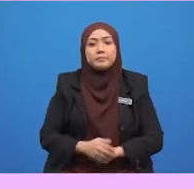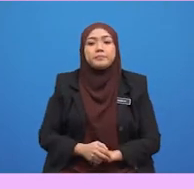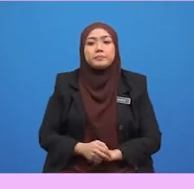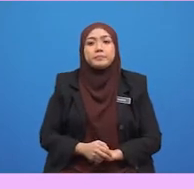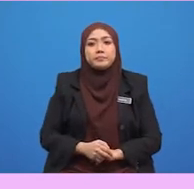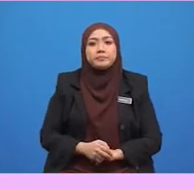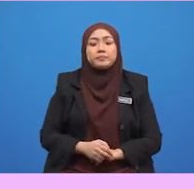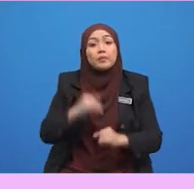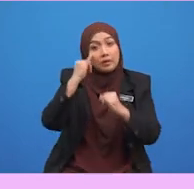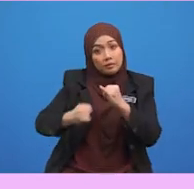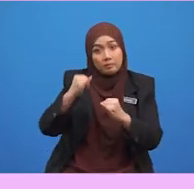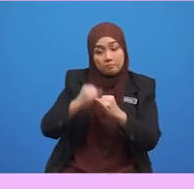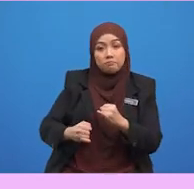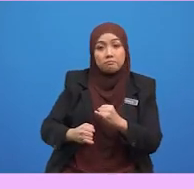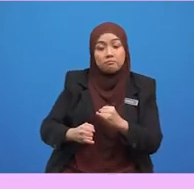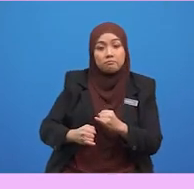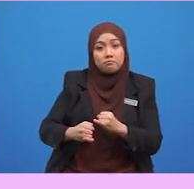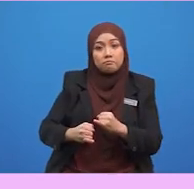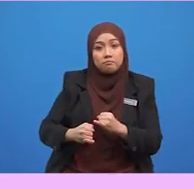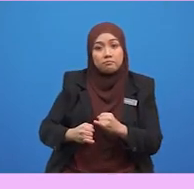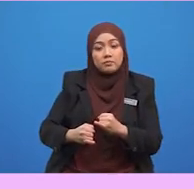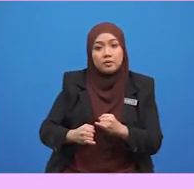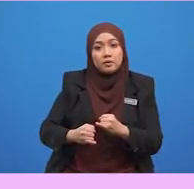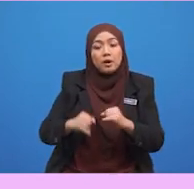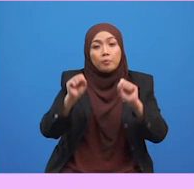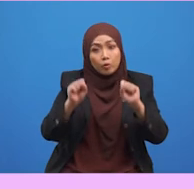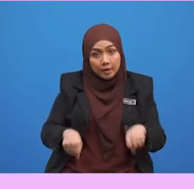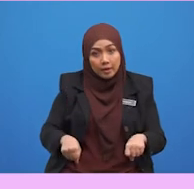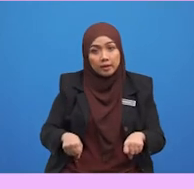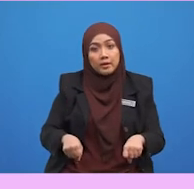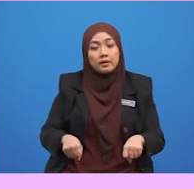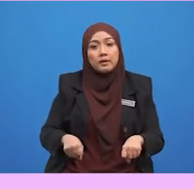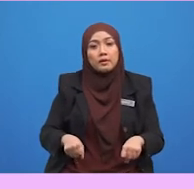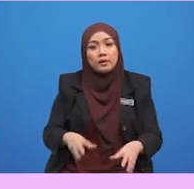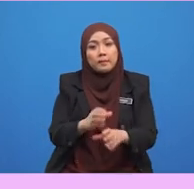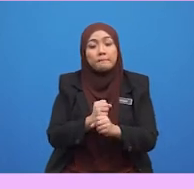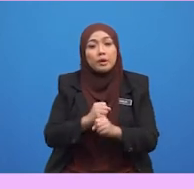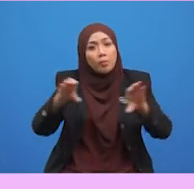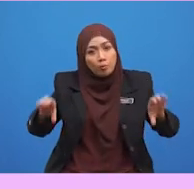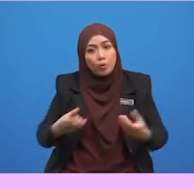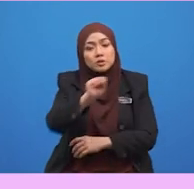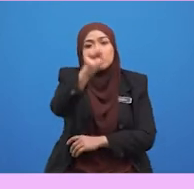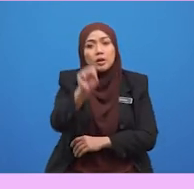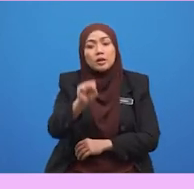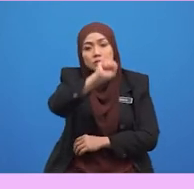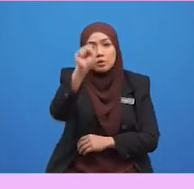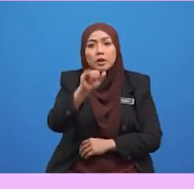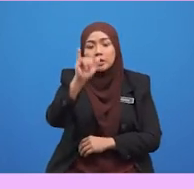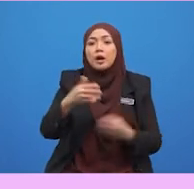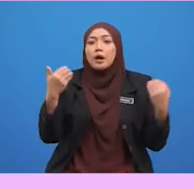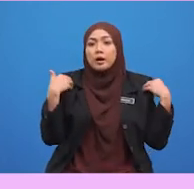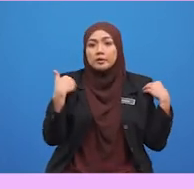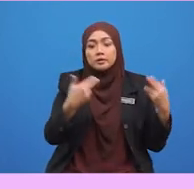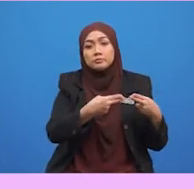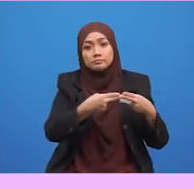sekali, cikgu yakin murid-murid dapat menyelesaikan soalan-soalan yang